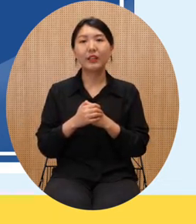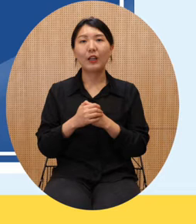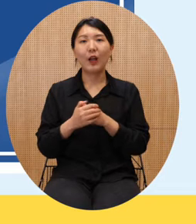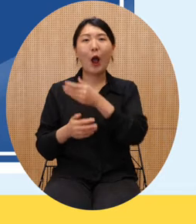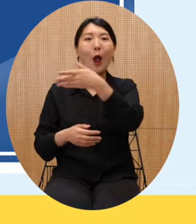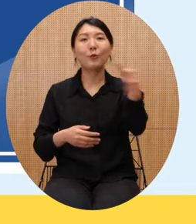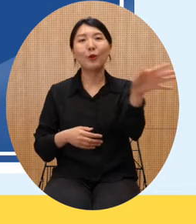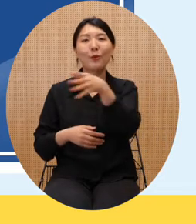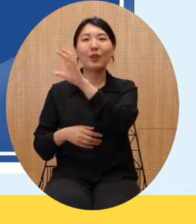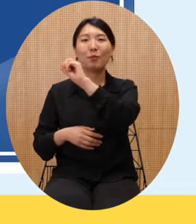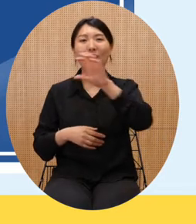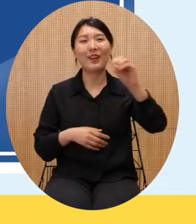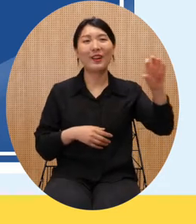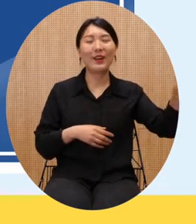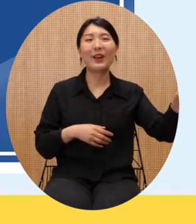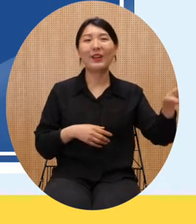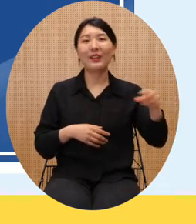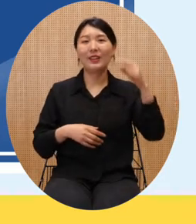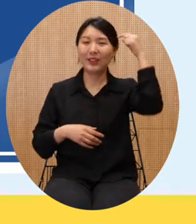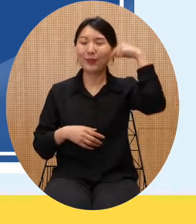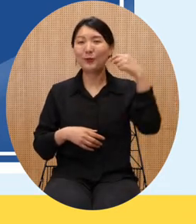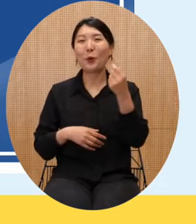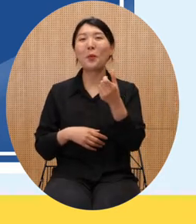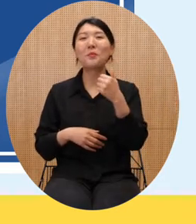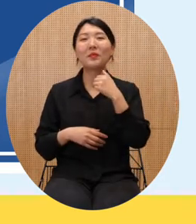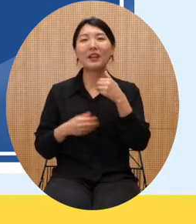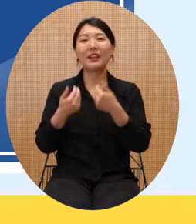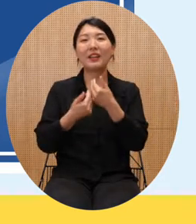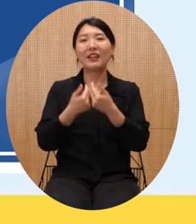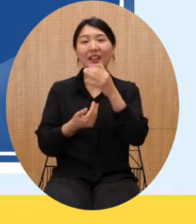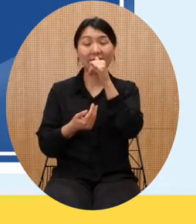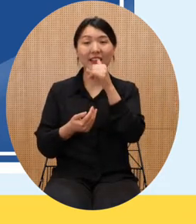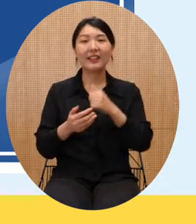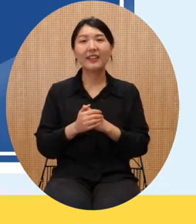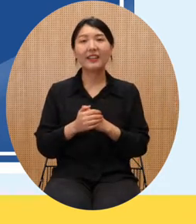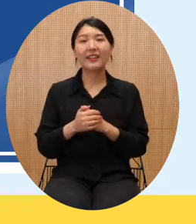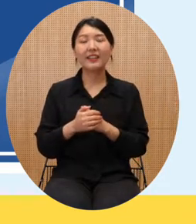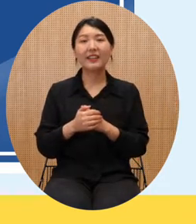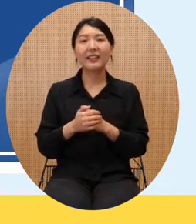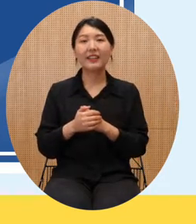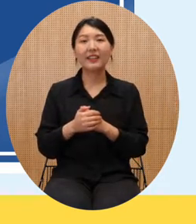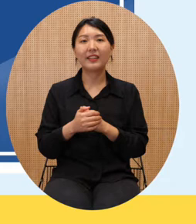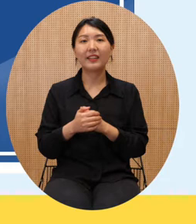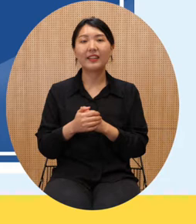좀 허공에다가 대고 얘기하는 느낌이거든요. 이 유튜브. 그